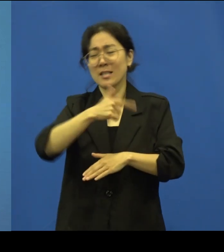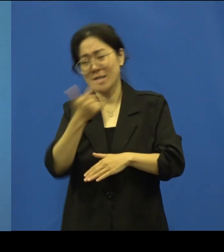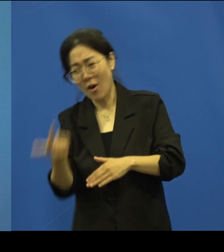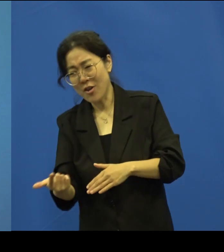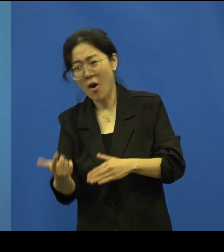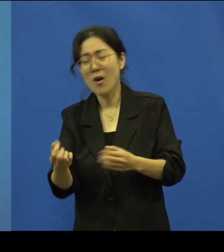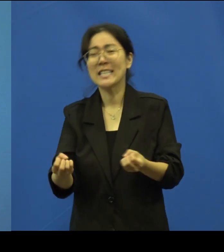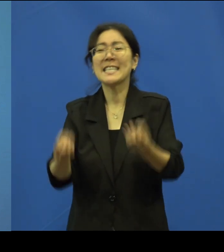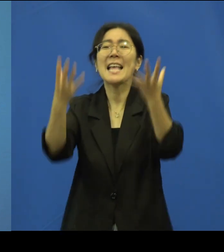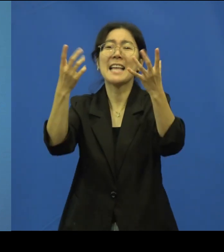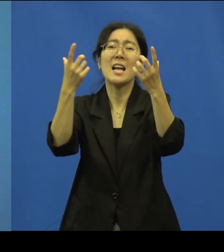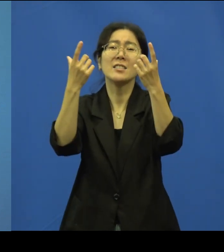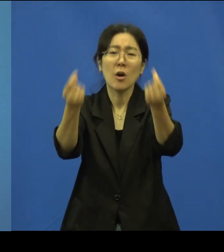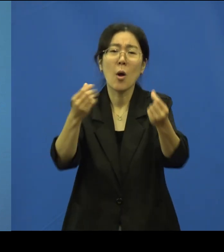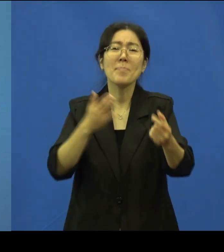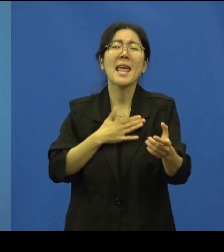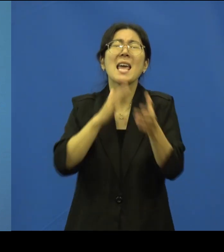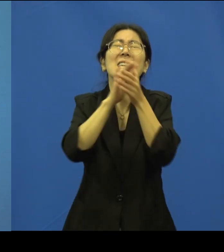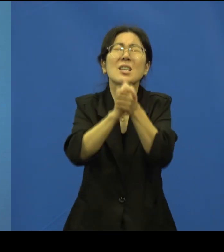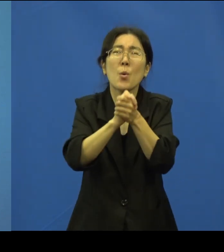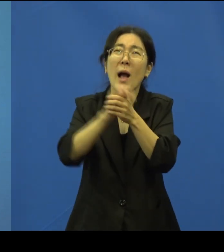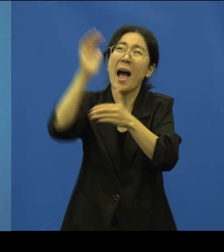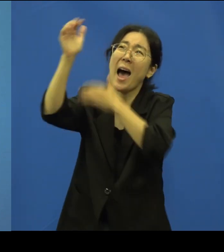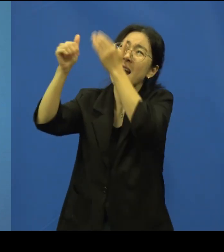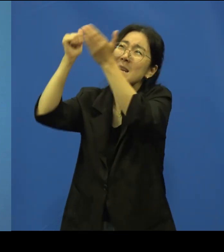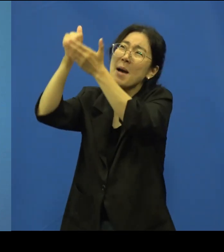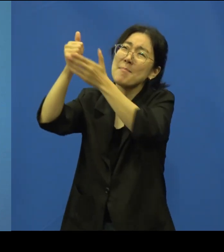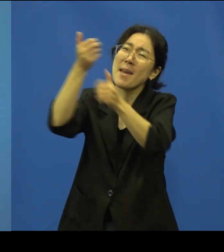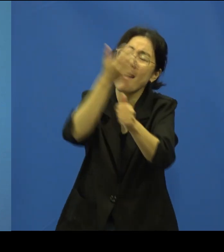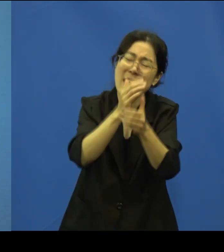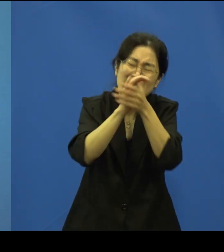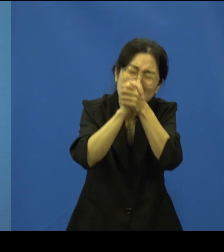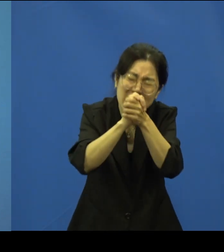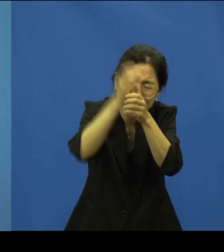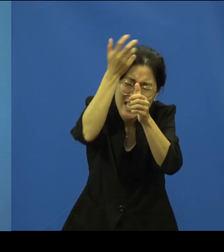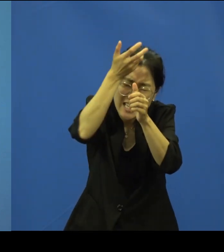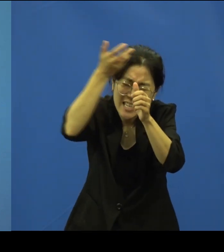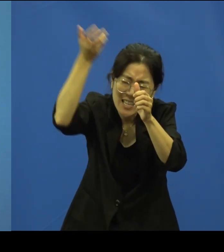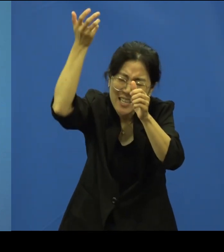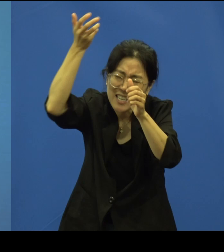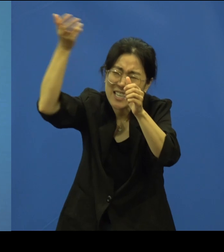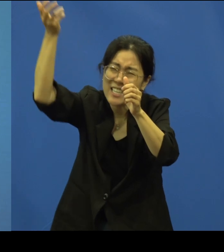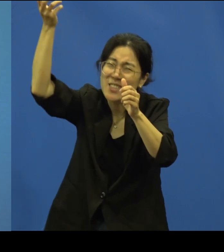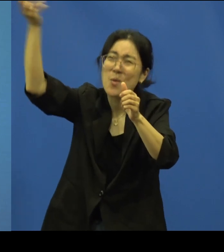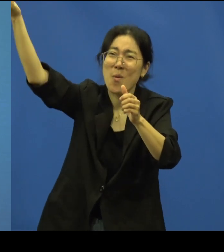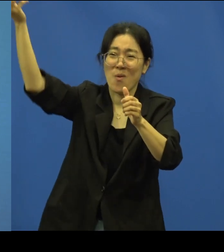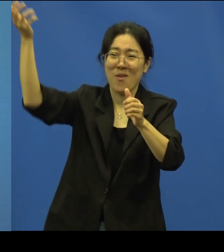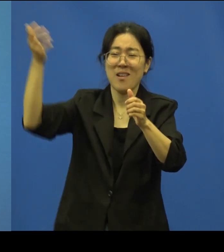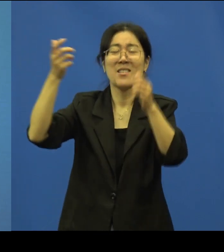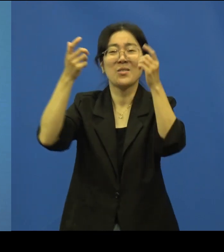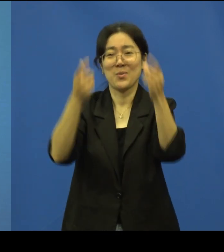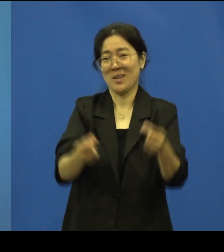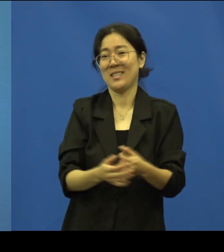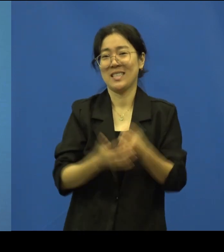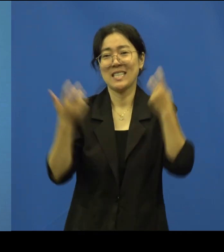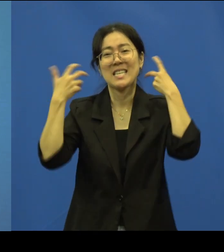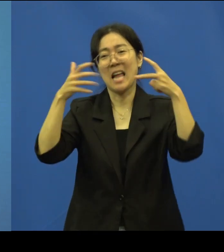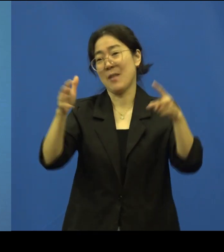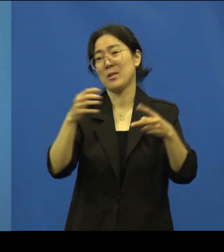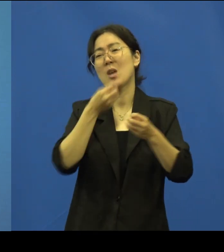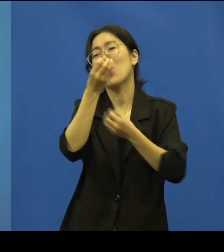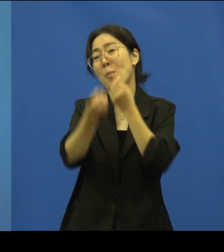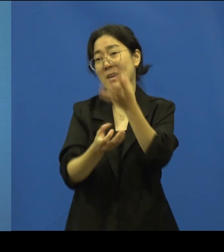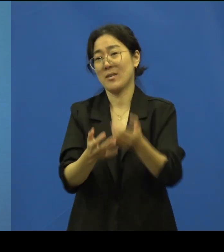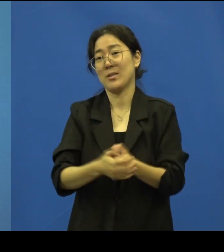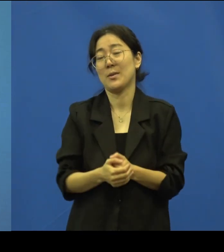하나님께 올려지듯이 나의 기도가 하나님 앞에 그렇게 제사처럼 올려지게 되기를 원합니다. 이것이 바로 다윗의